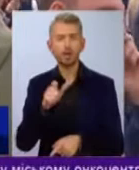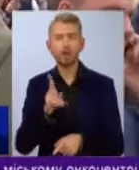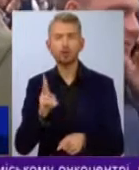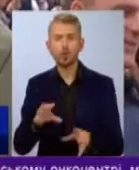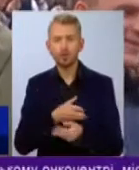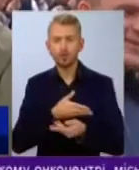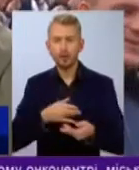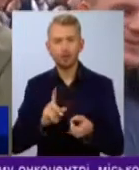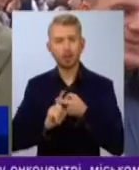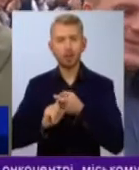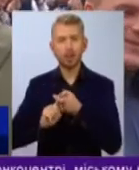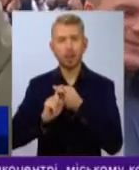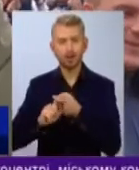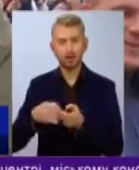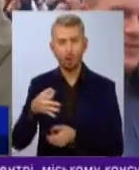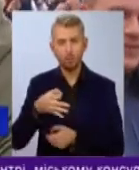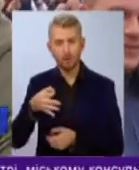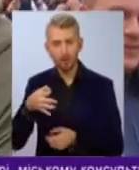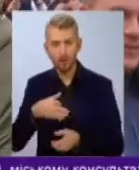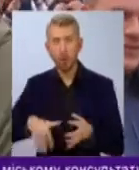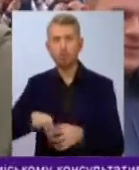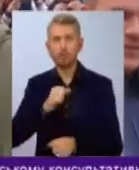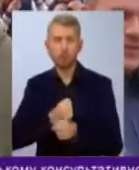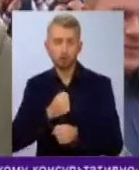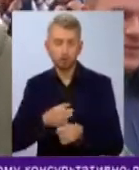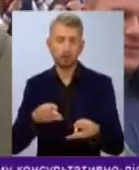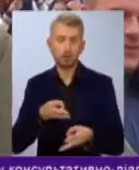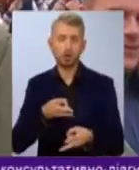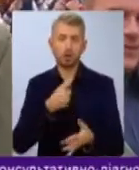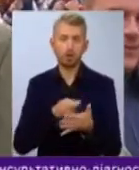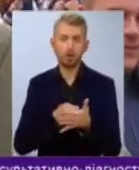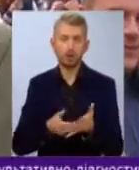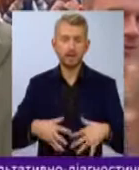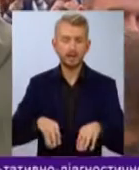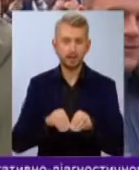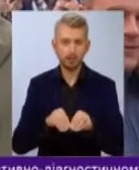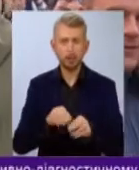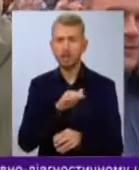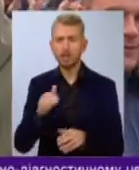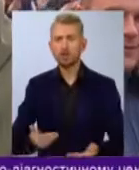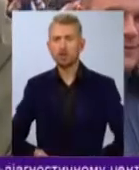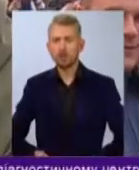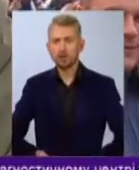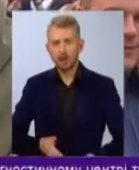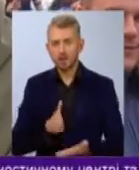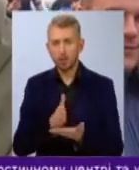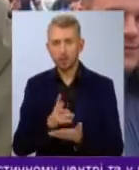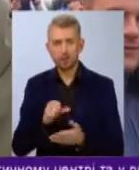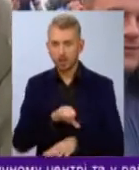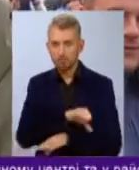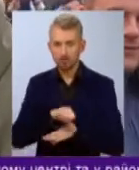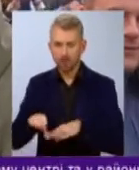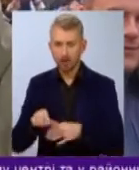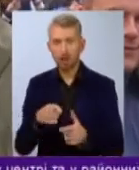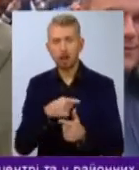на координації з областей, ну, у всіх робота, треба годувати сім'ї, рівень життя знаходиться на межі